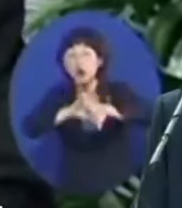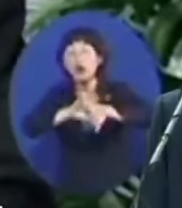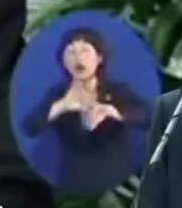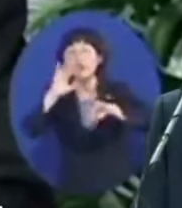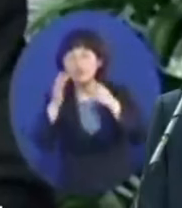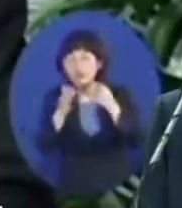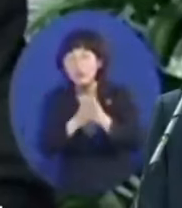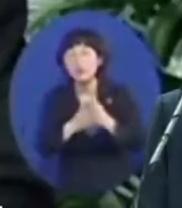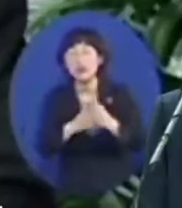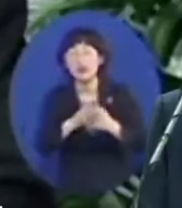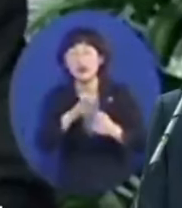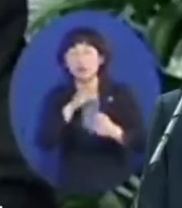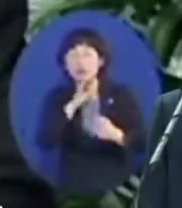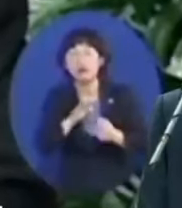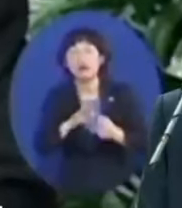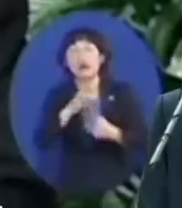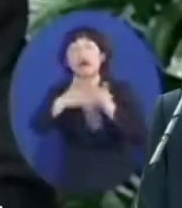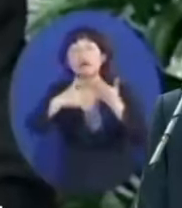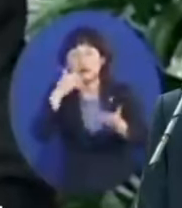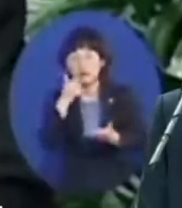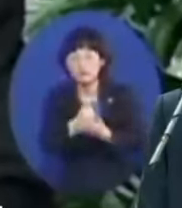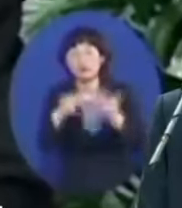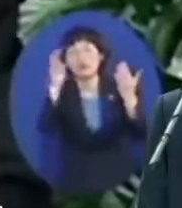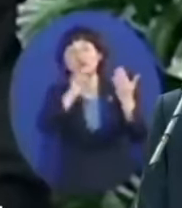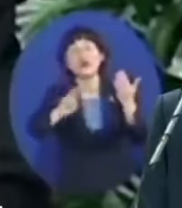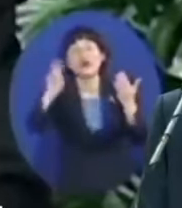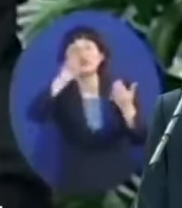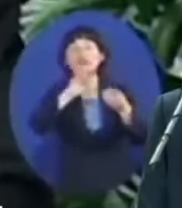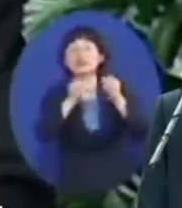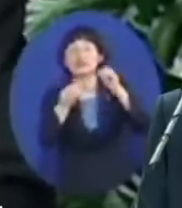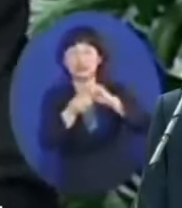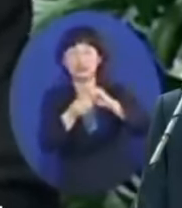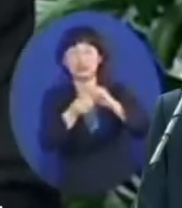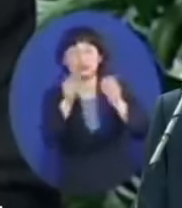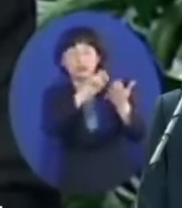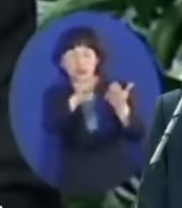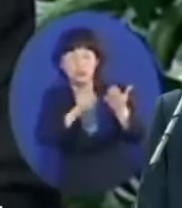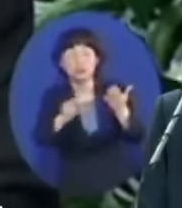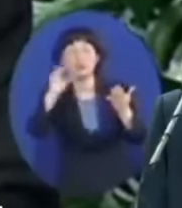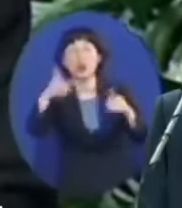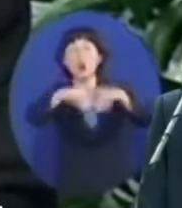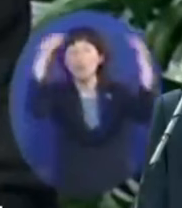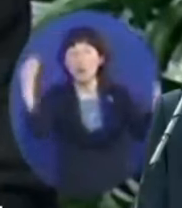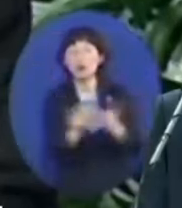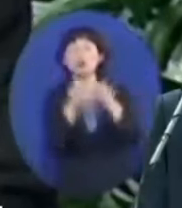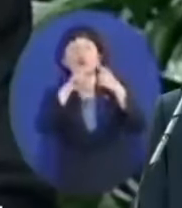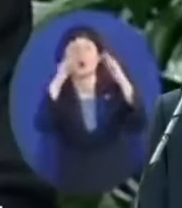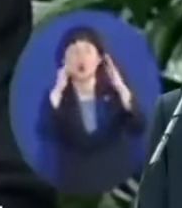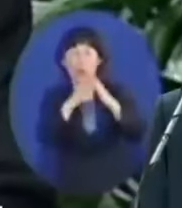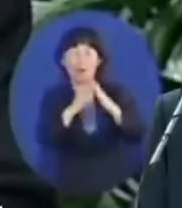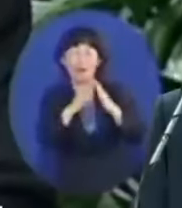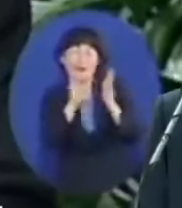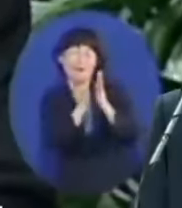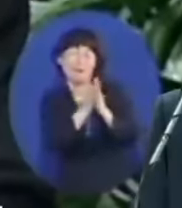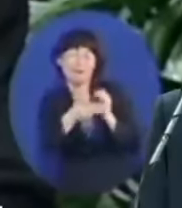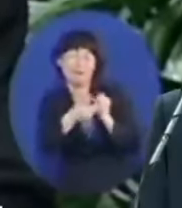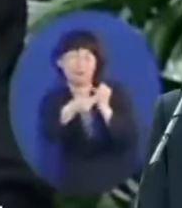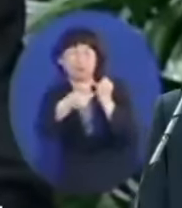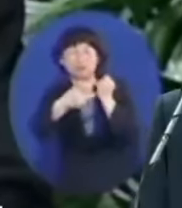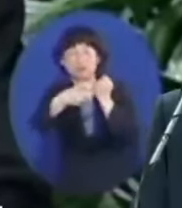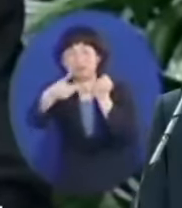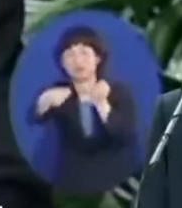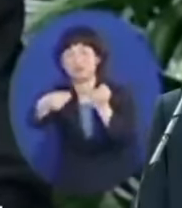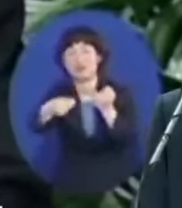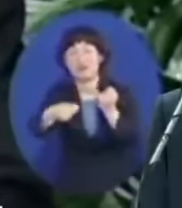비로소 하나님을 찬양하게 되고 시를 적게 되고 모든 교회에 환영을 받고 들어가서 강연을 하게 되고